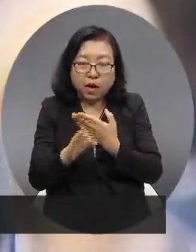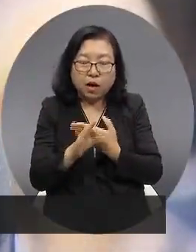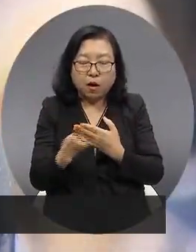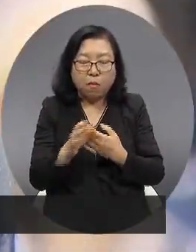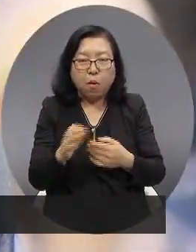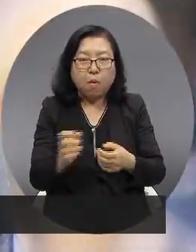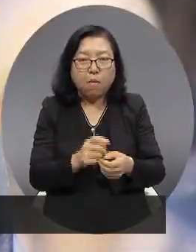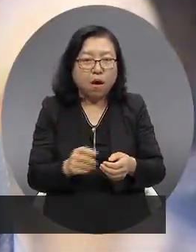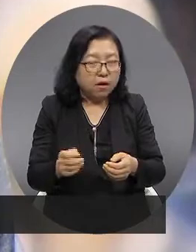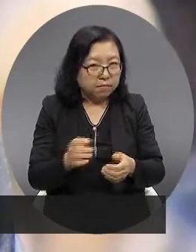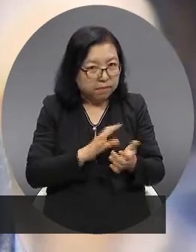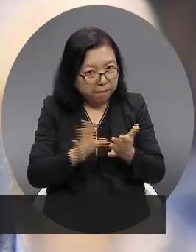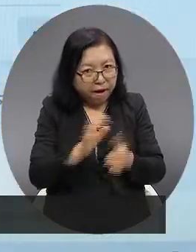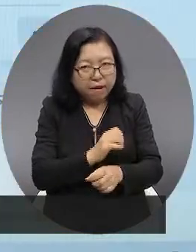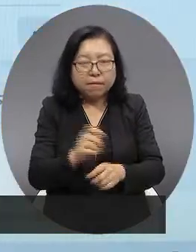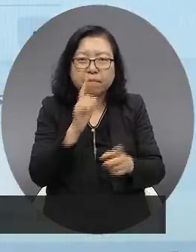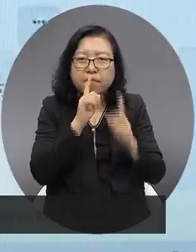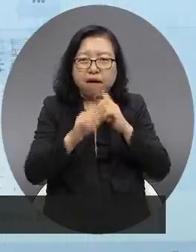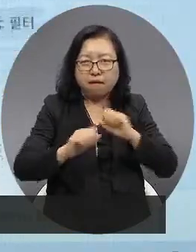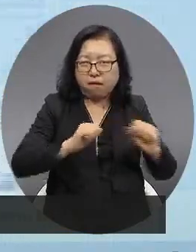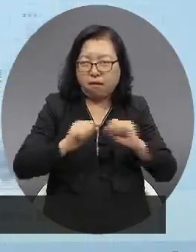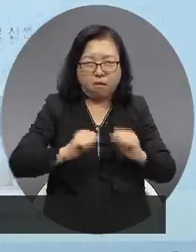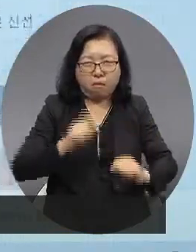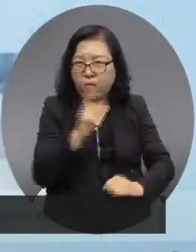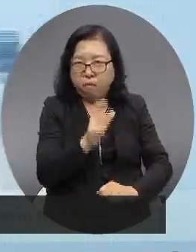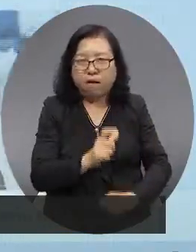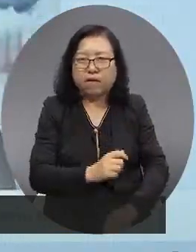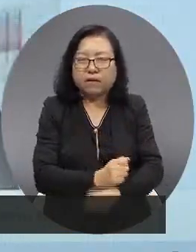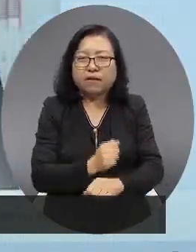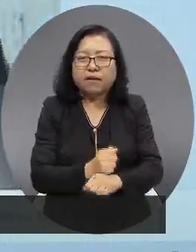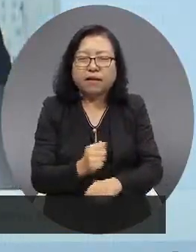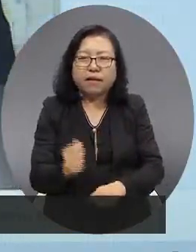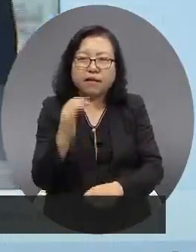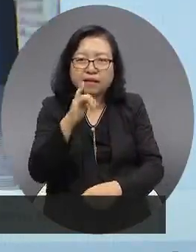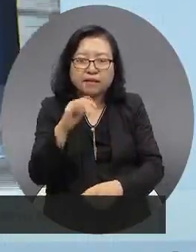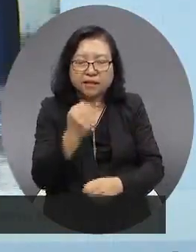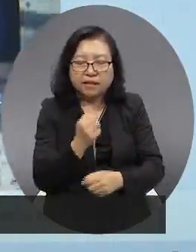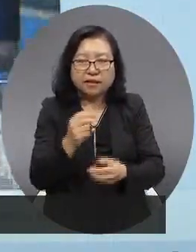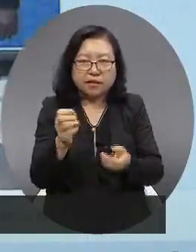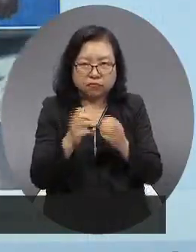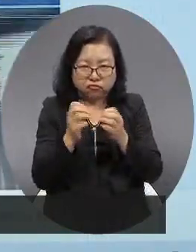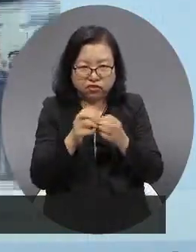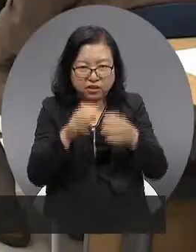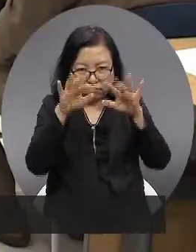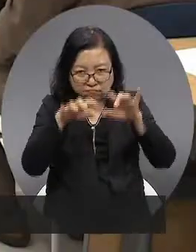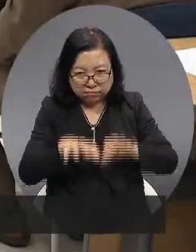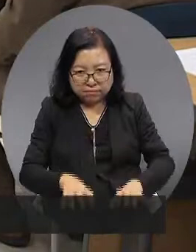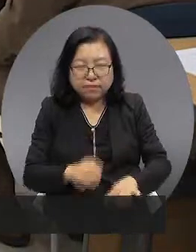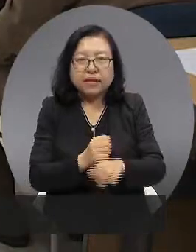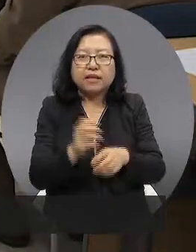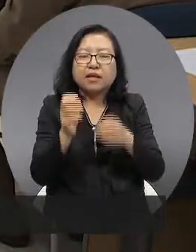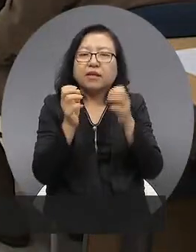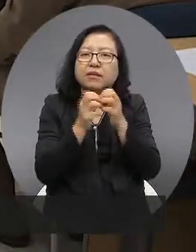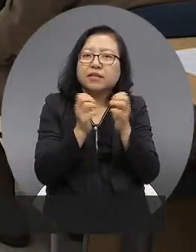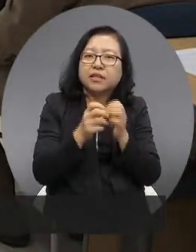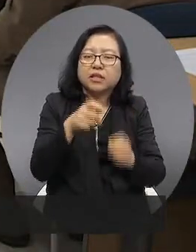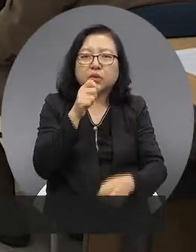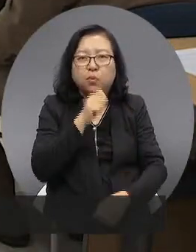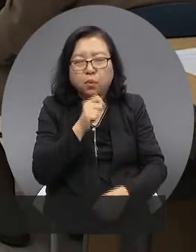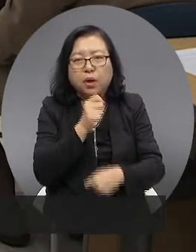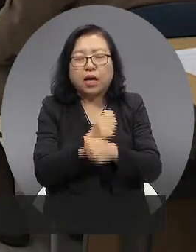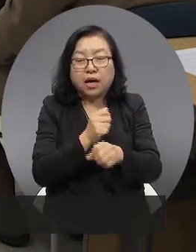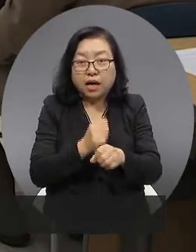주목받았습니다. SNS에 글을 올리고 시를 낭송하면서 구독자들과 소통했고 감방갈 각오로 활주로에